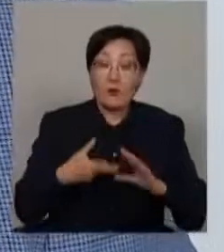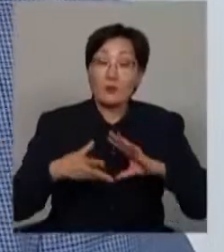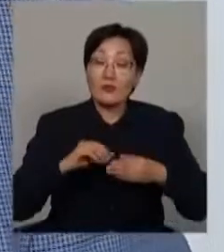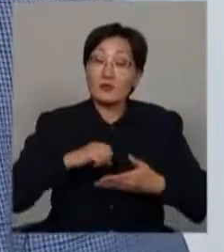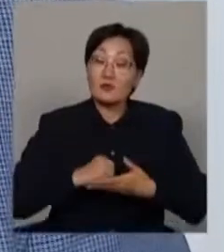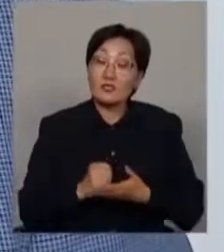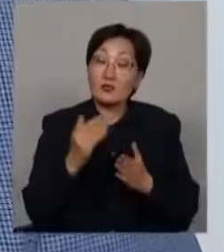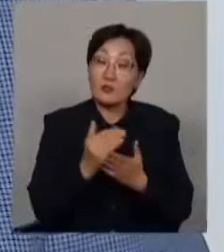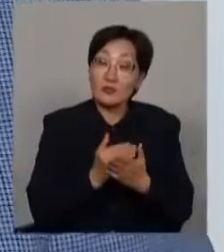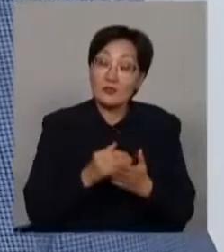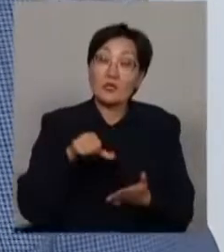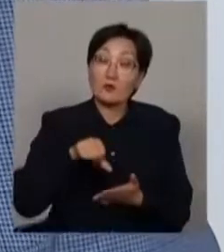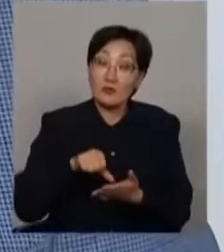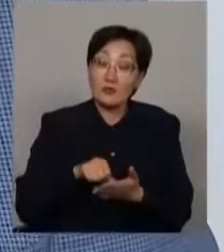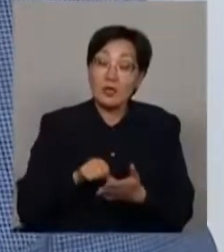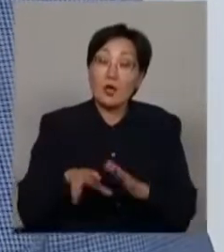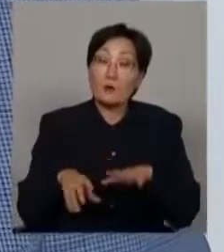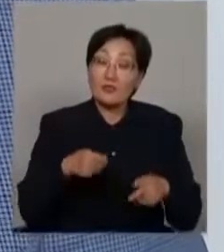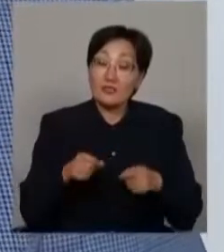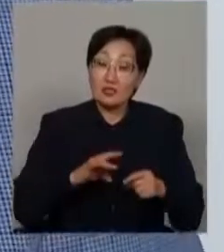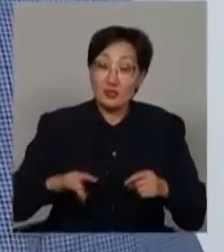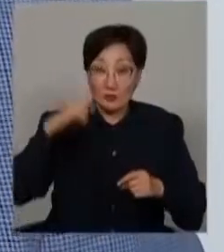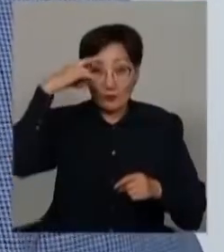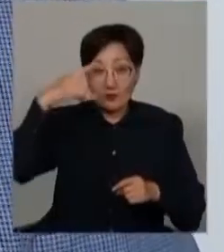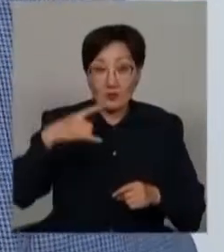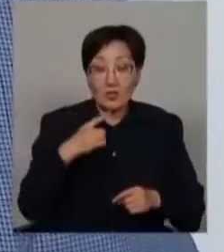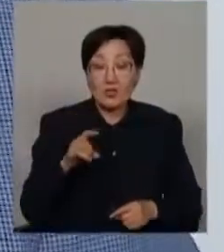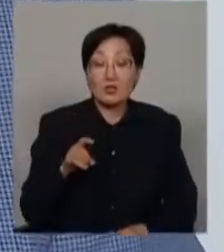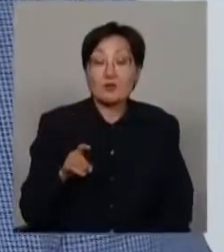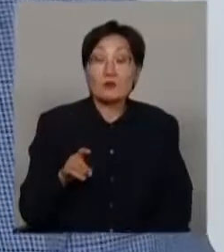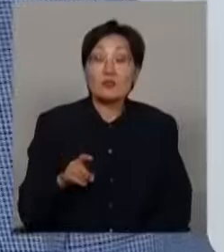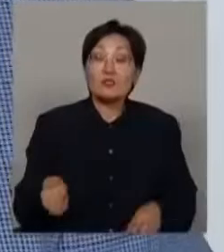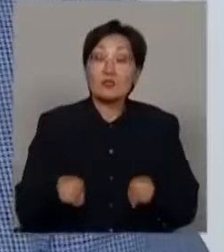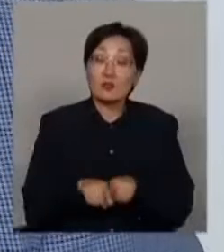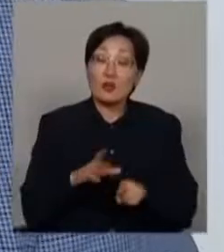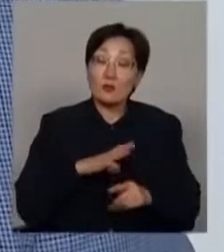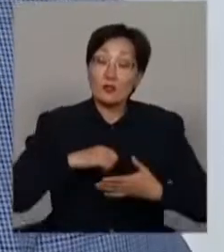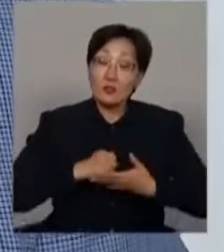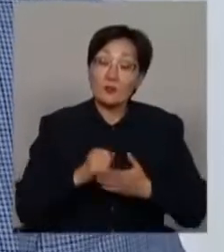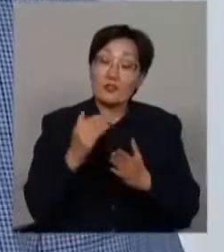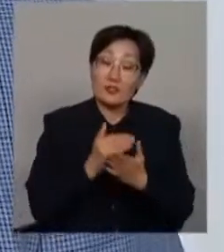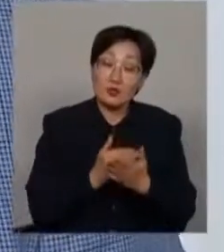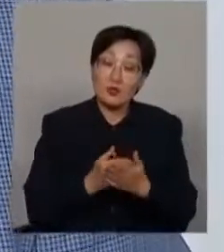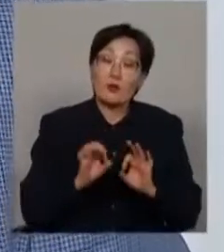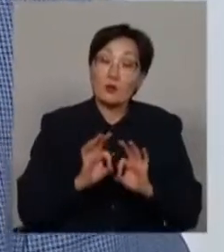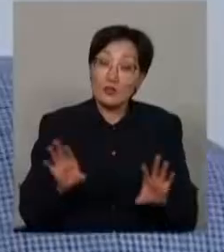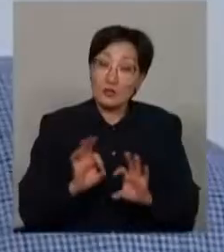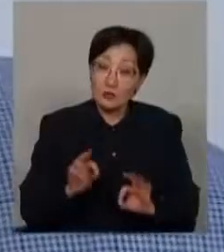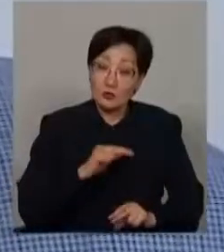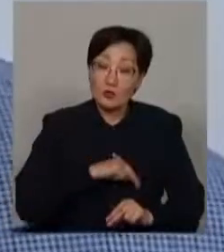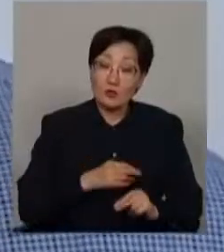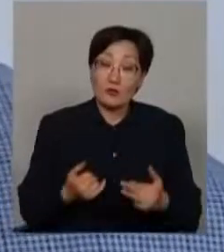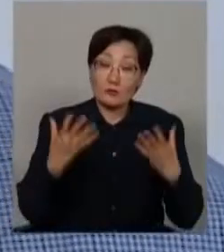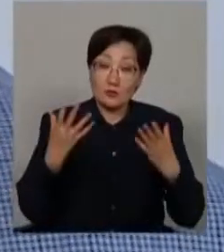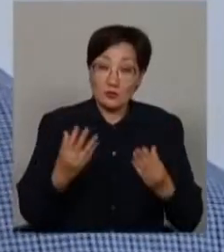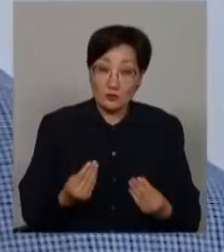учреждена программа кандидатов в президенты Республика Казахстан кожикет миром также была утверждена программа его агитационной работы на